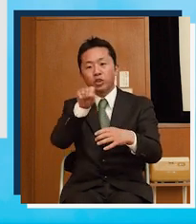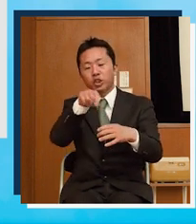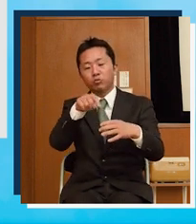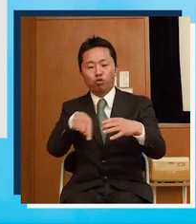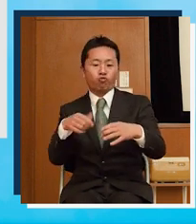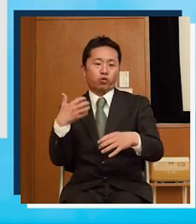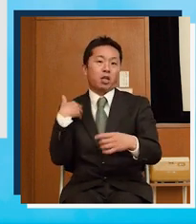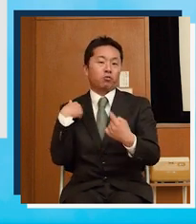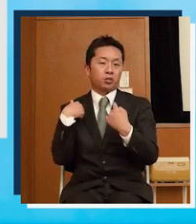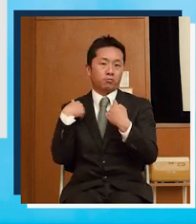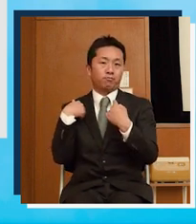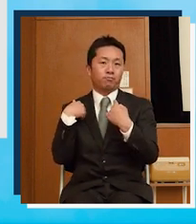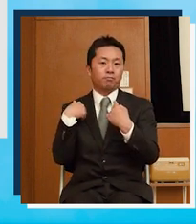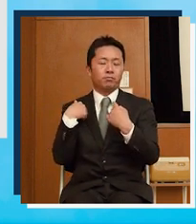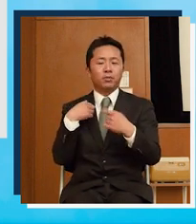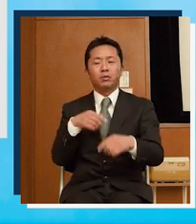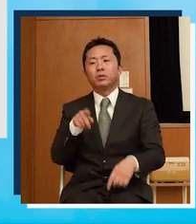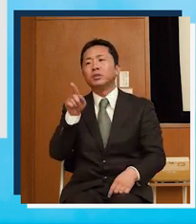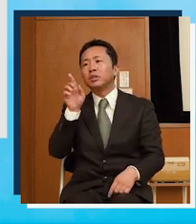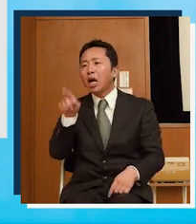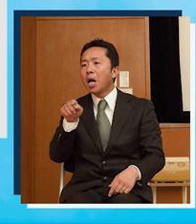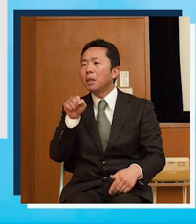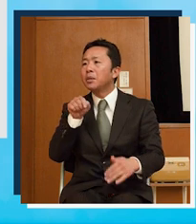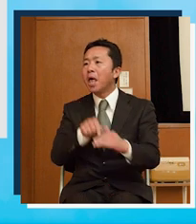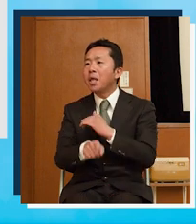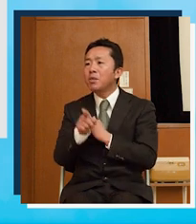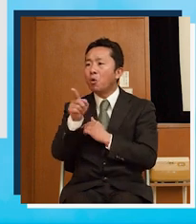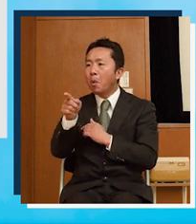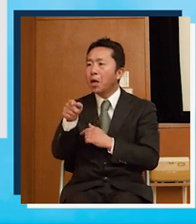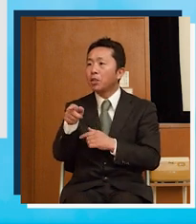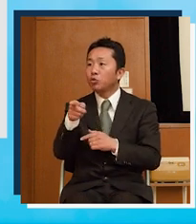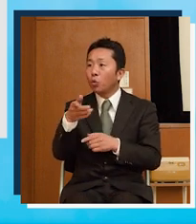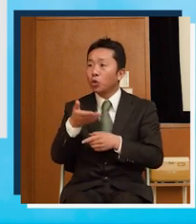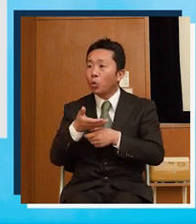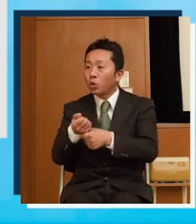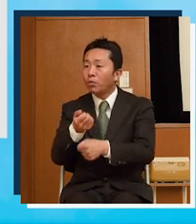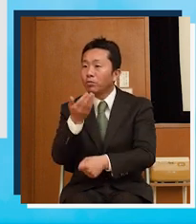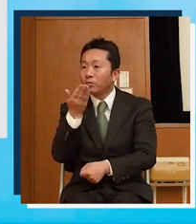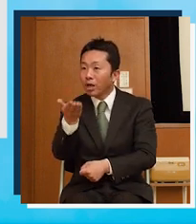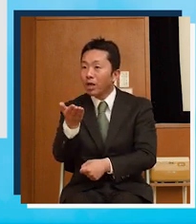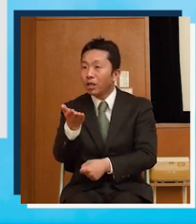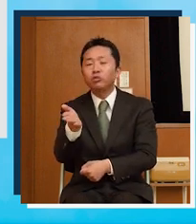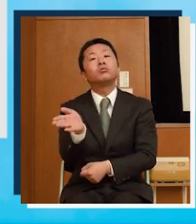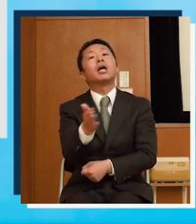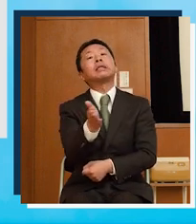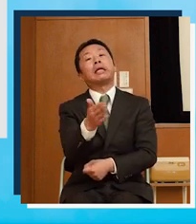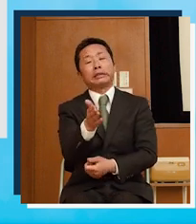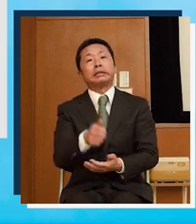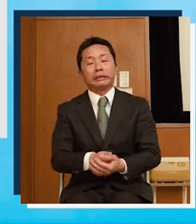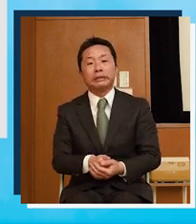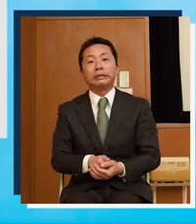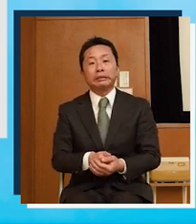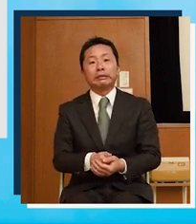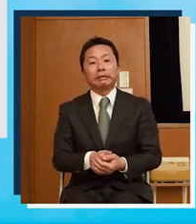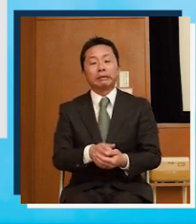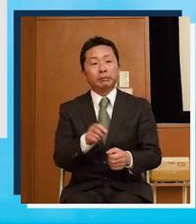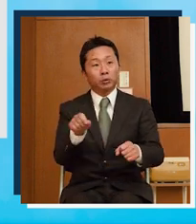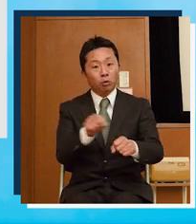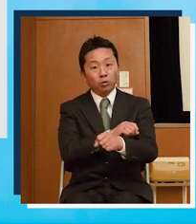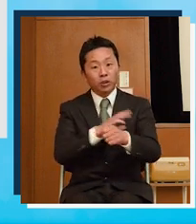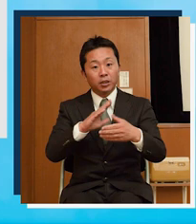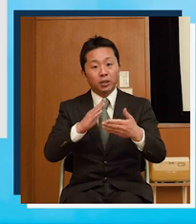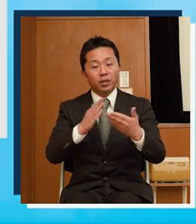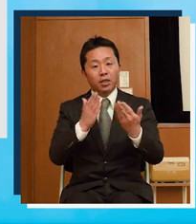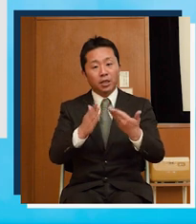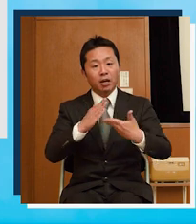おりますまなんでお前がそういう風なことにこだわるのかえそういったことを少しあのまえ特に学生の